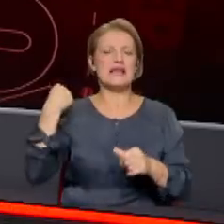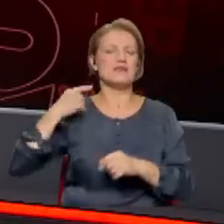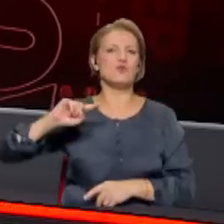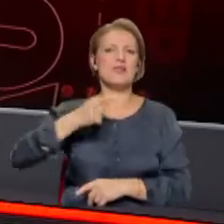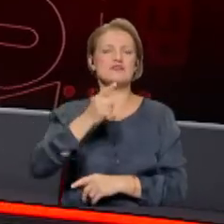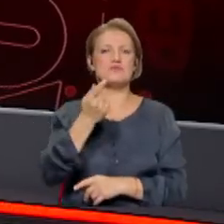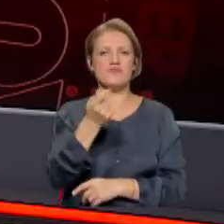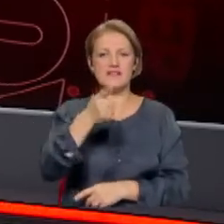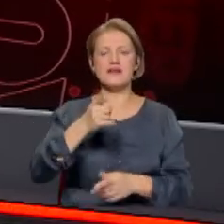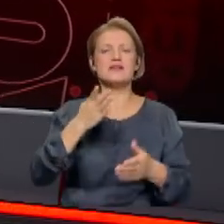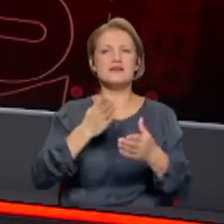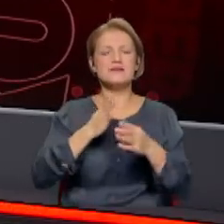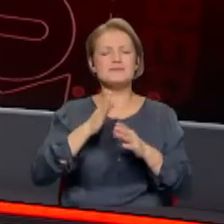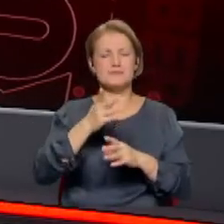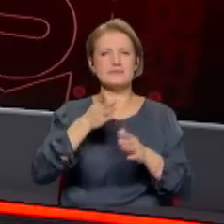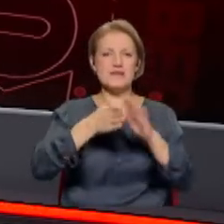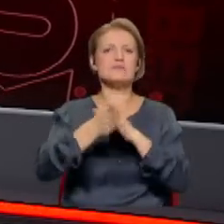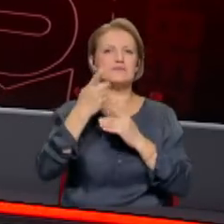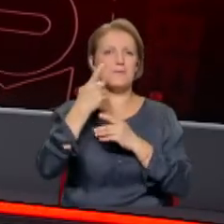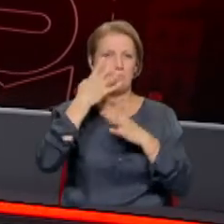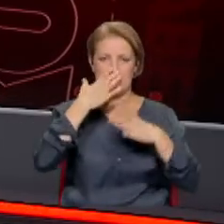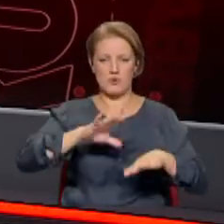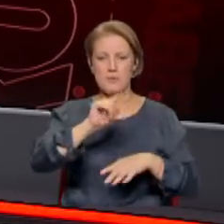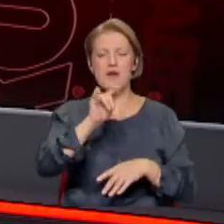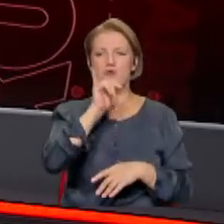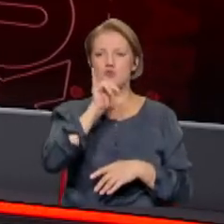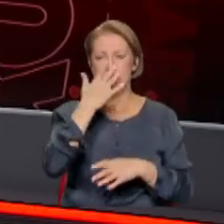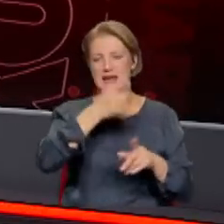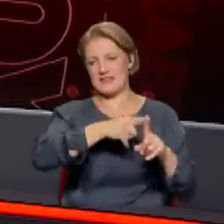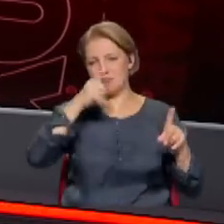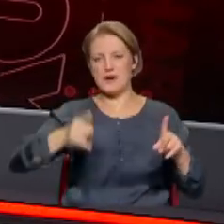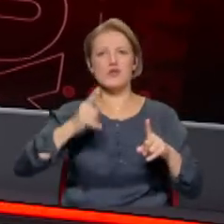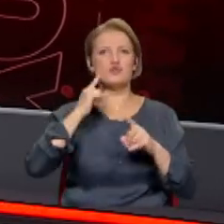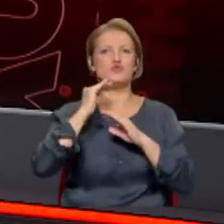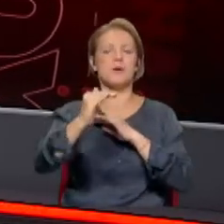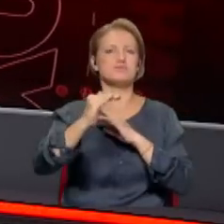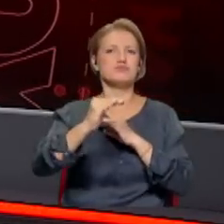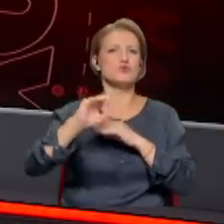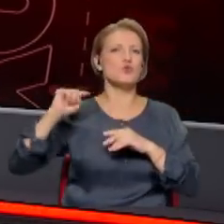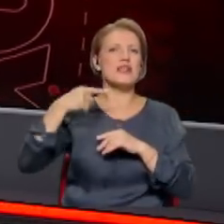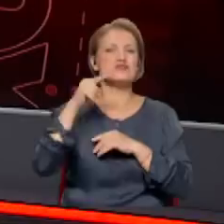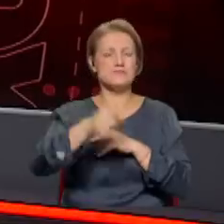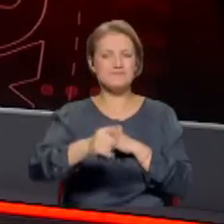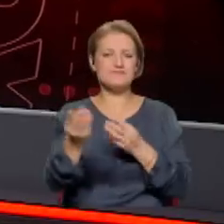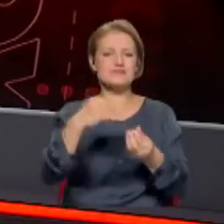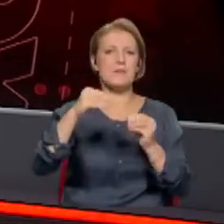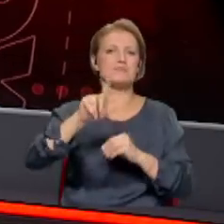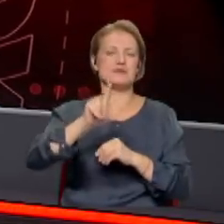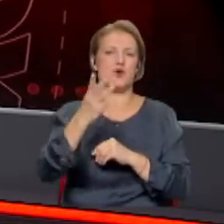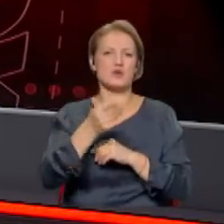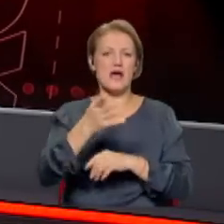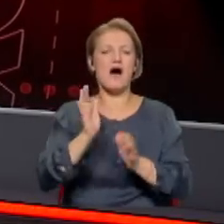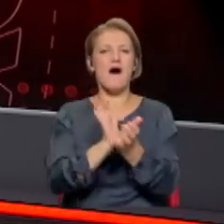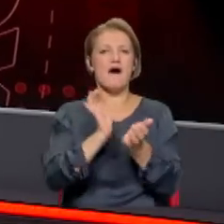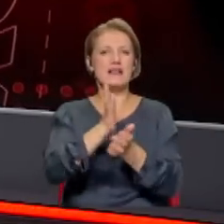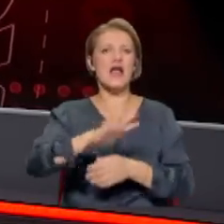ulaşım ücretlerinin devreye girmesini bekliyor. 11 Ağustos'tan itibaren toplu ulaşımda zamlı seyahat edecek İstanbullu.